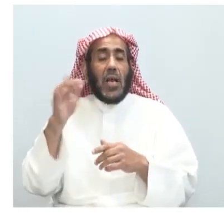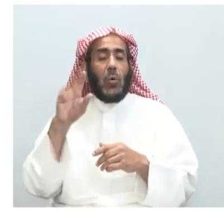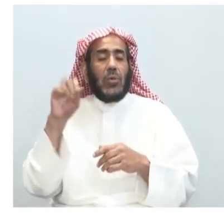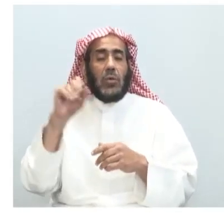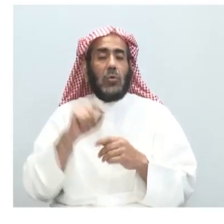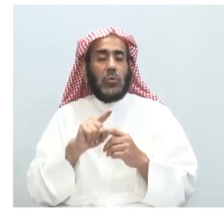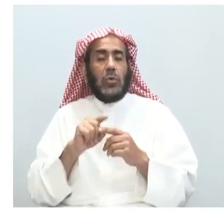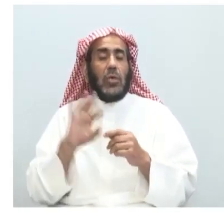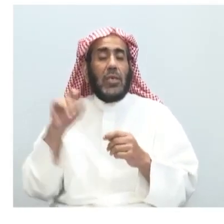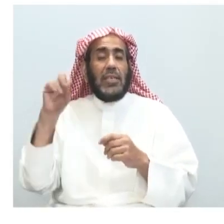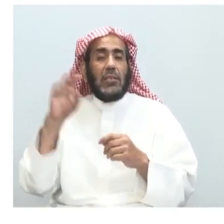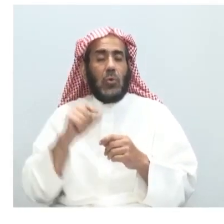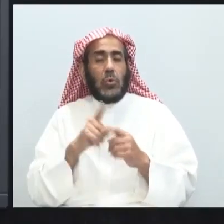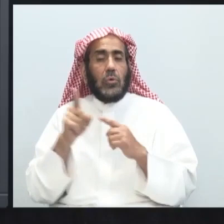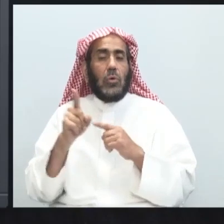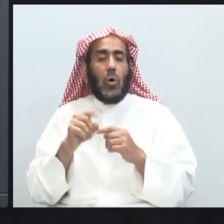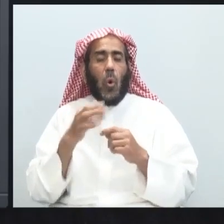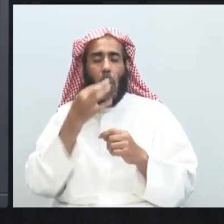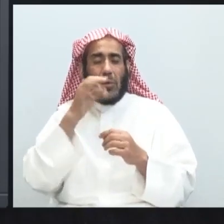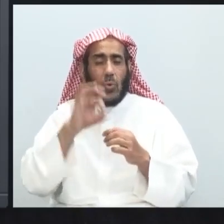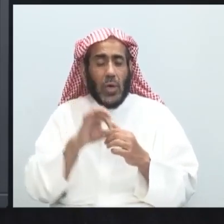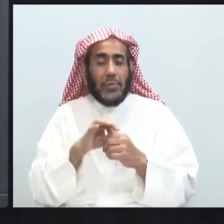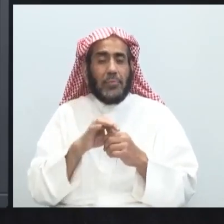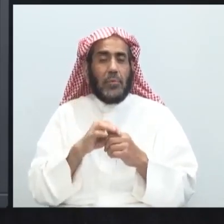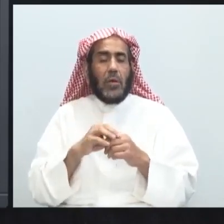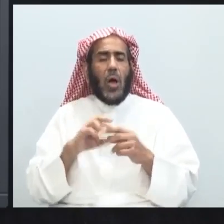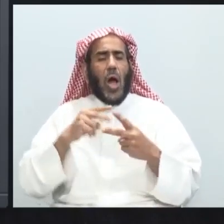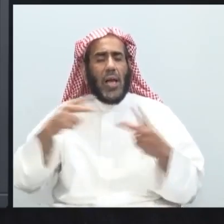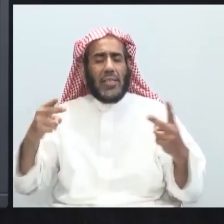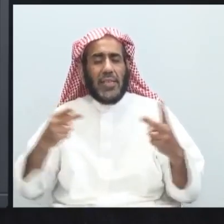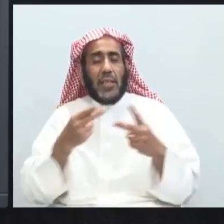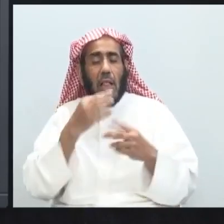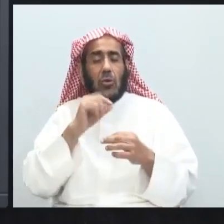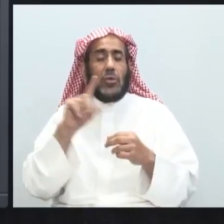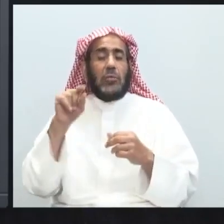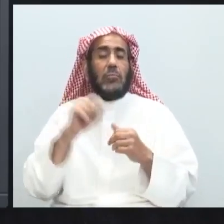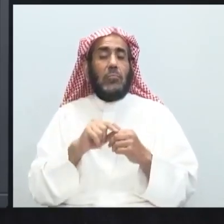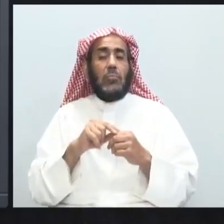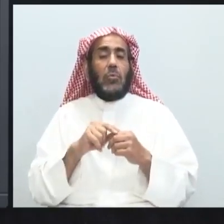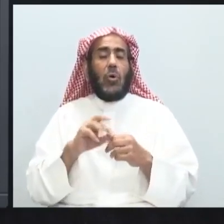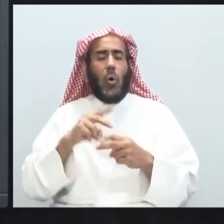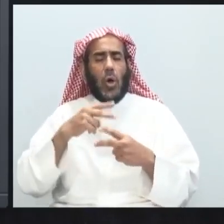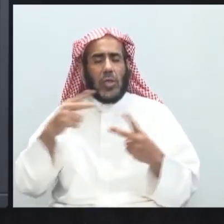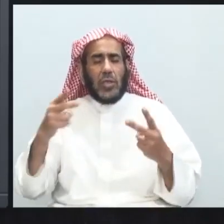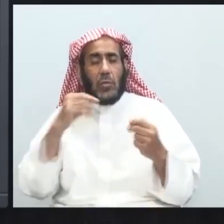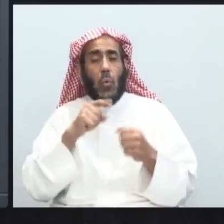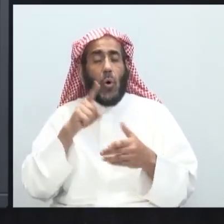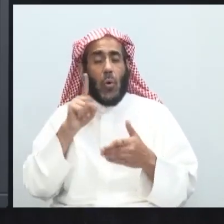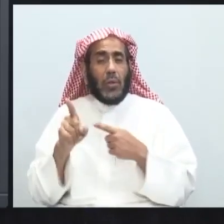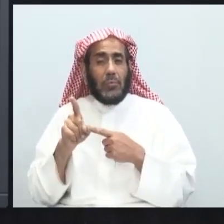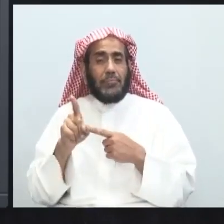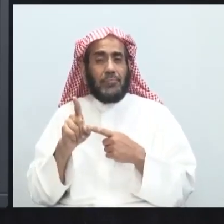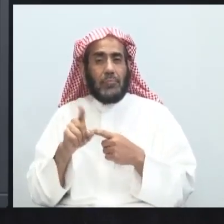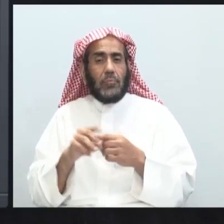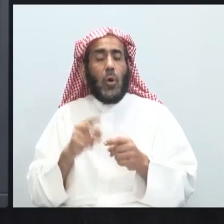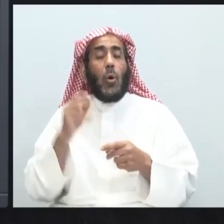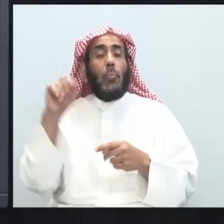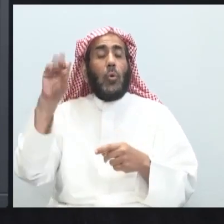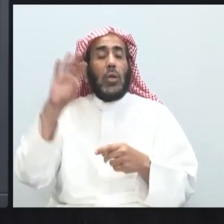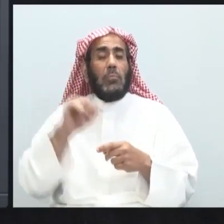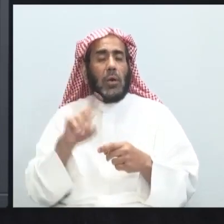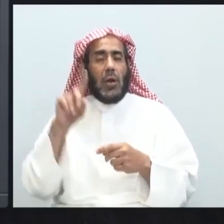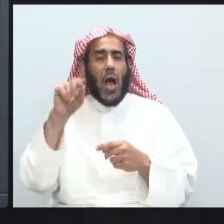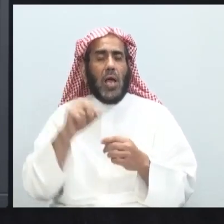والسيليزي ايضا هو سكر عديد التسكر احسنتم عديد التسكر اذا هو ظلم